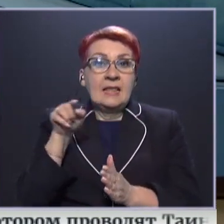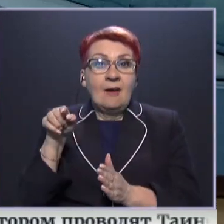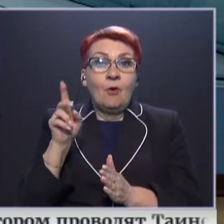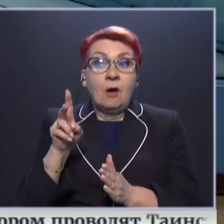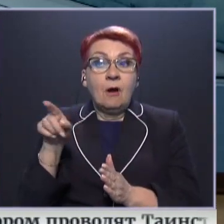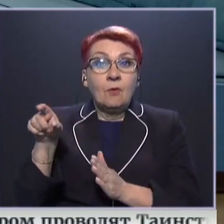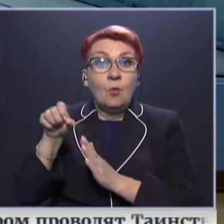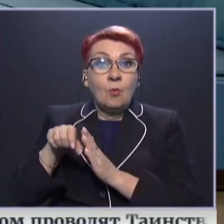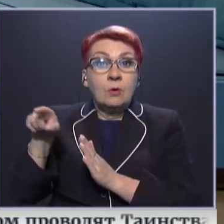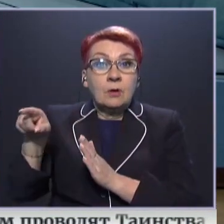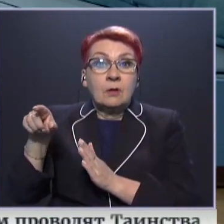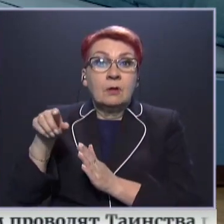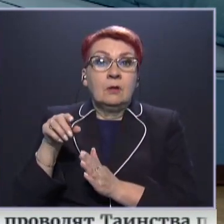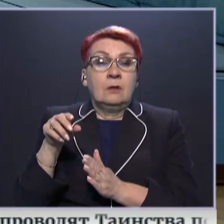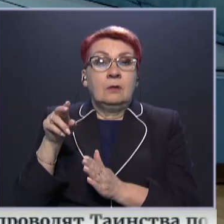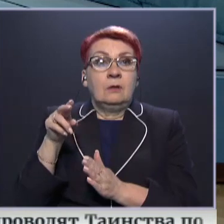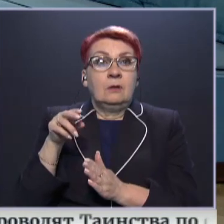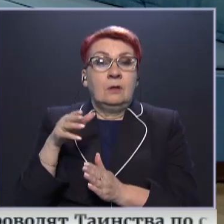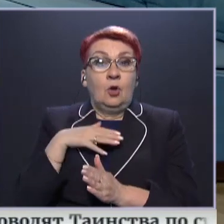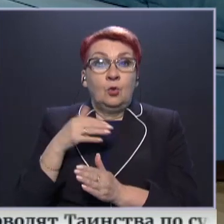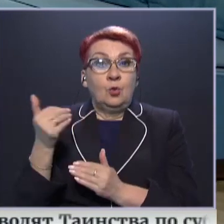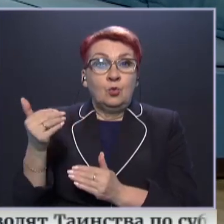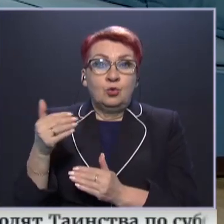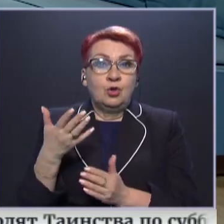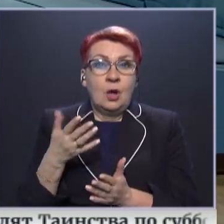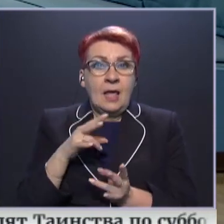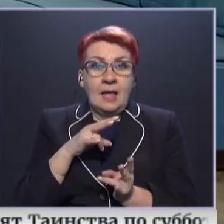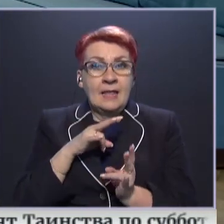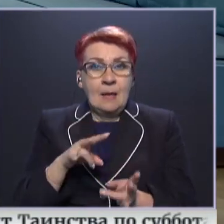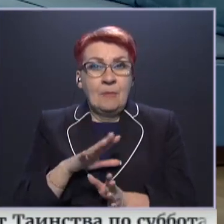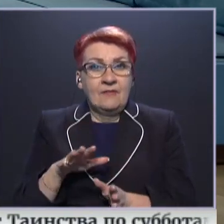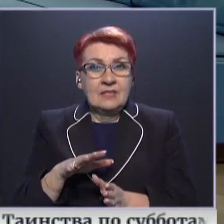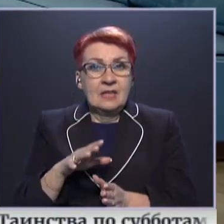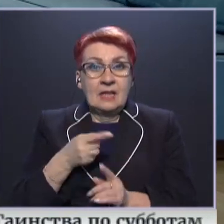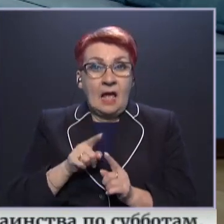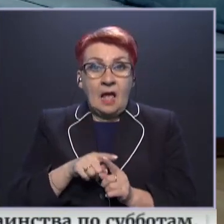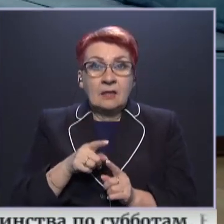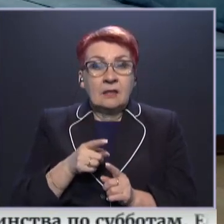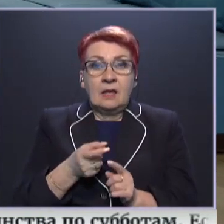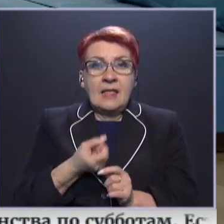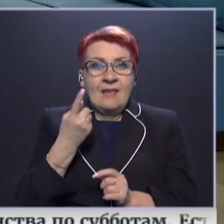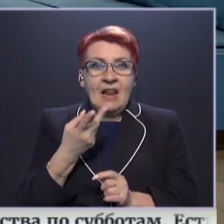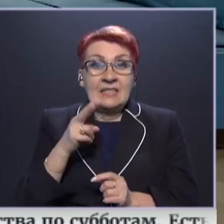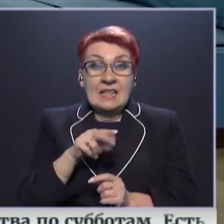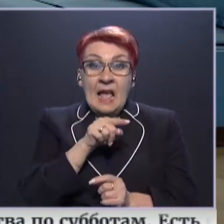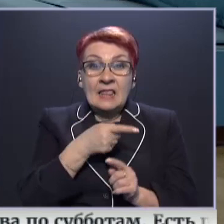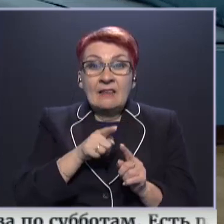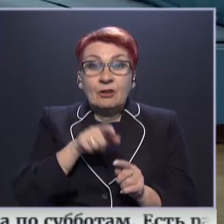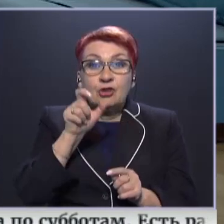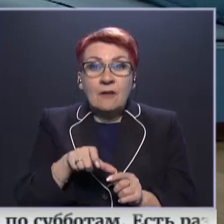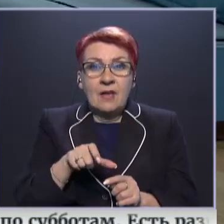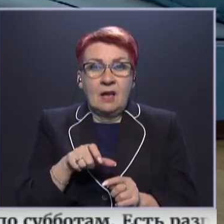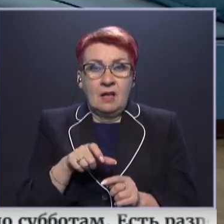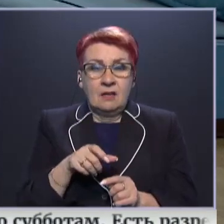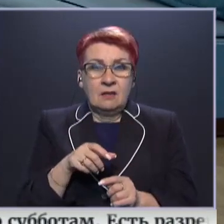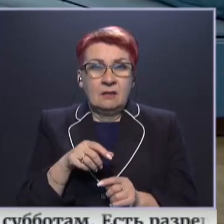убили, душе его это не повредит. То есть это не является для него какой-то смертью души. Ну, вот. Поэтому